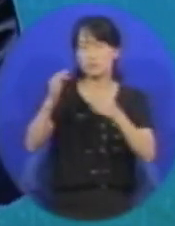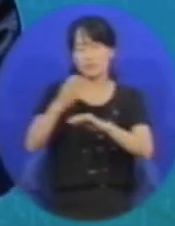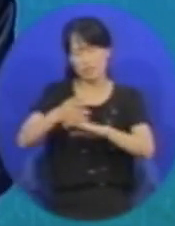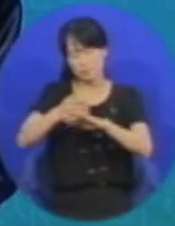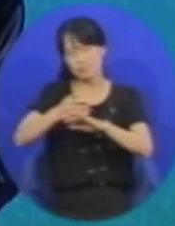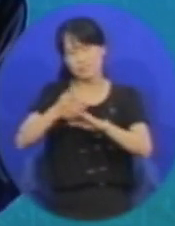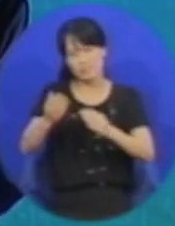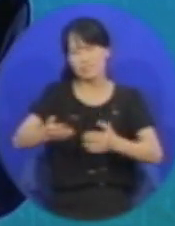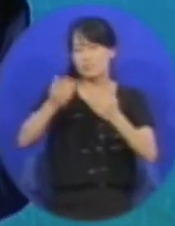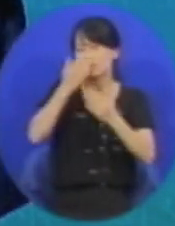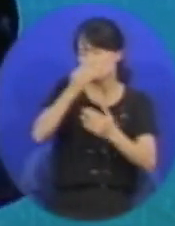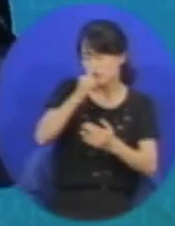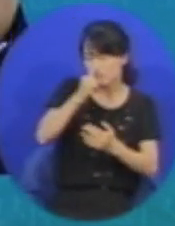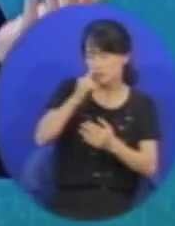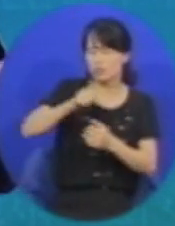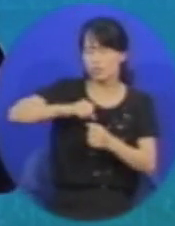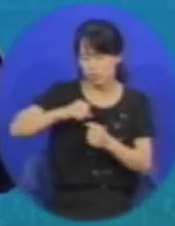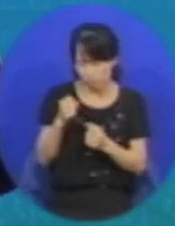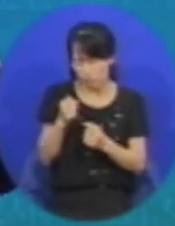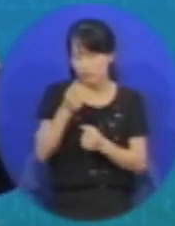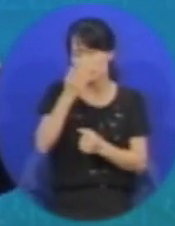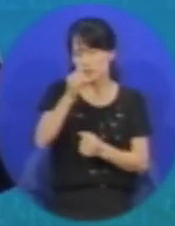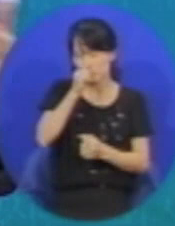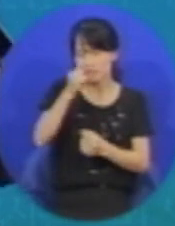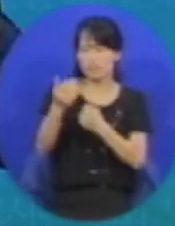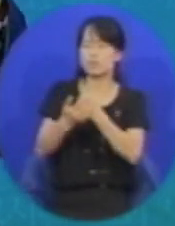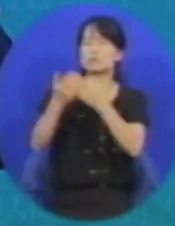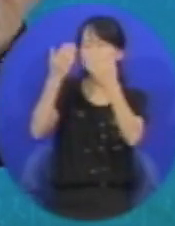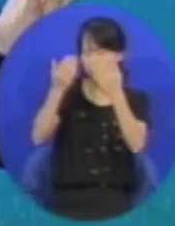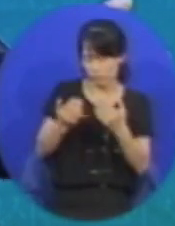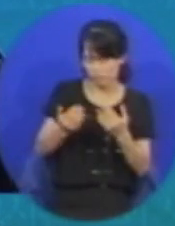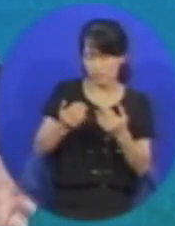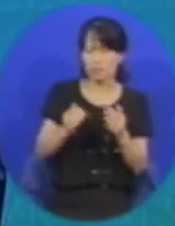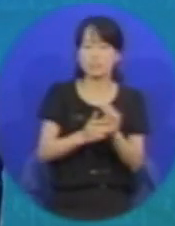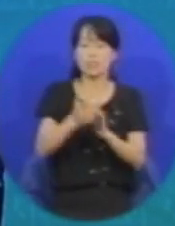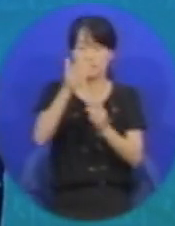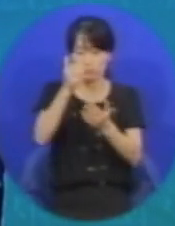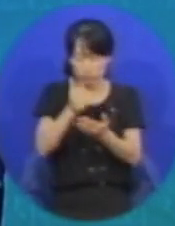서로 순종하게 만들어 주신다는 거예요. 예수님께서 그렇게 하신다는 겁니다.